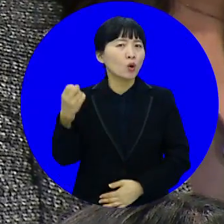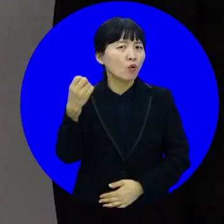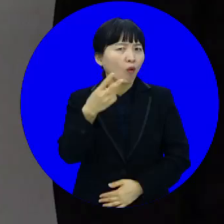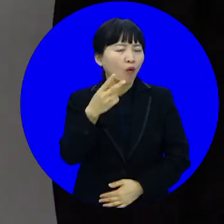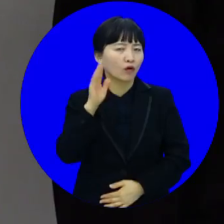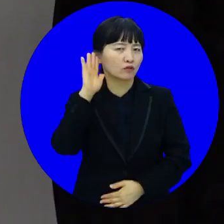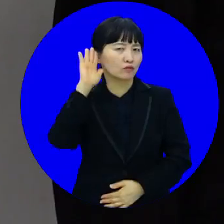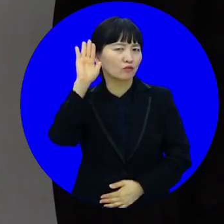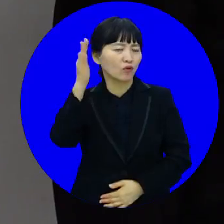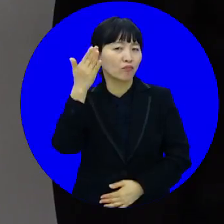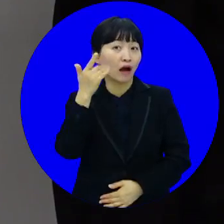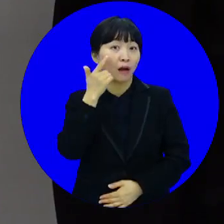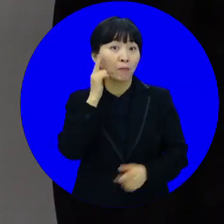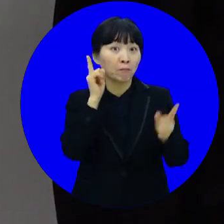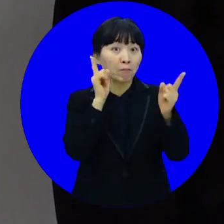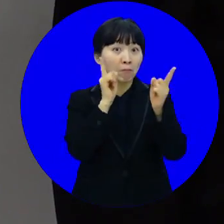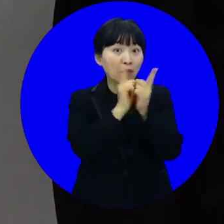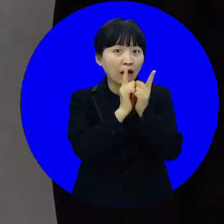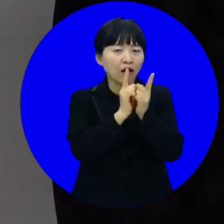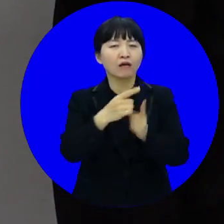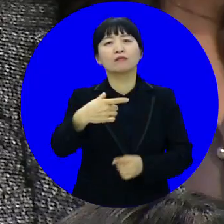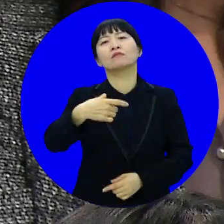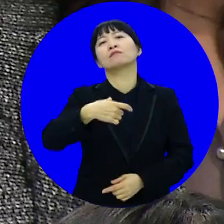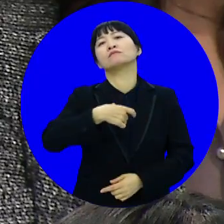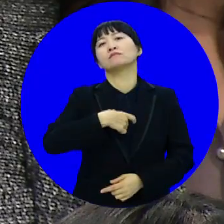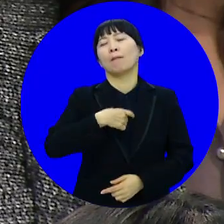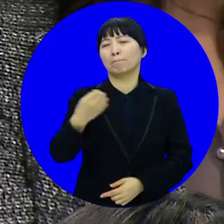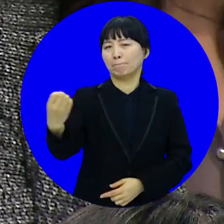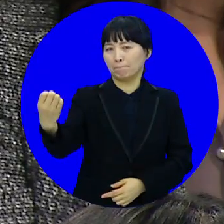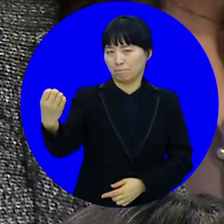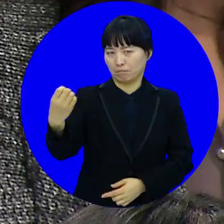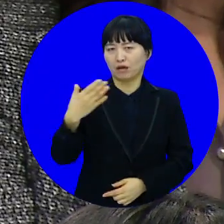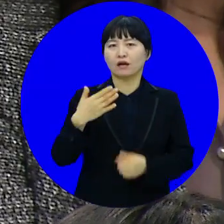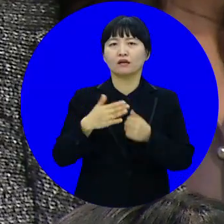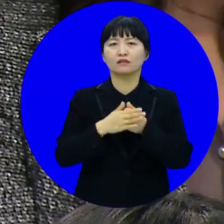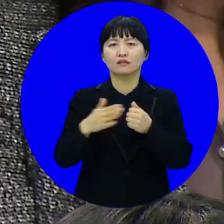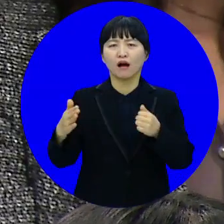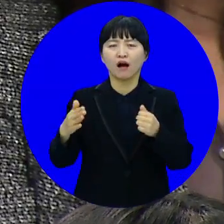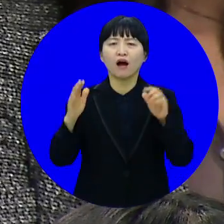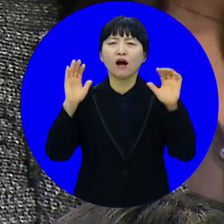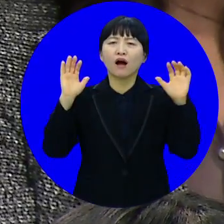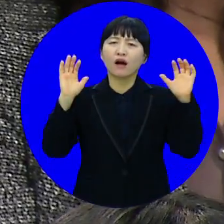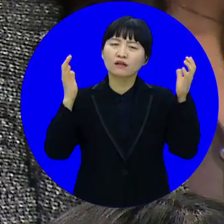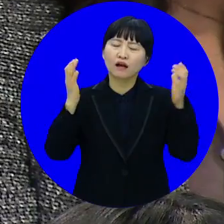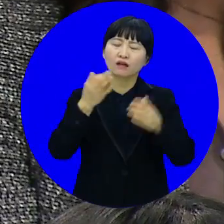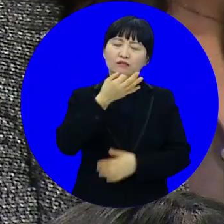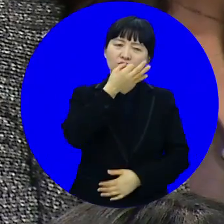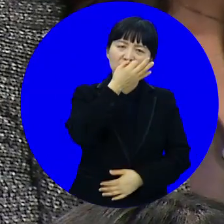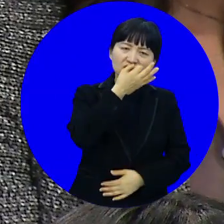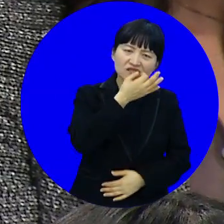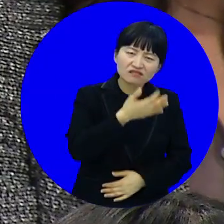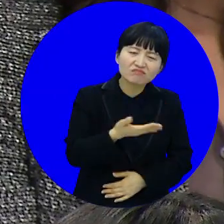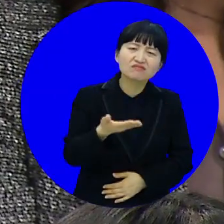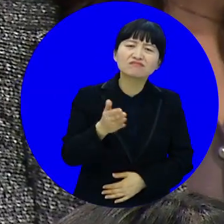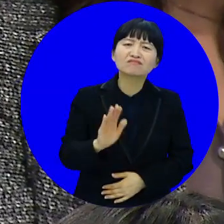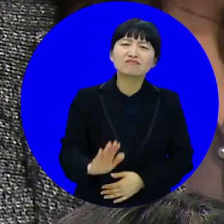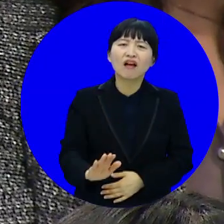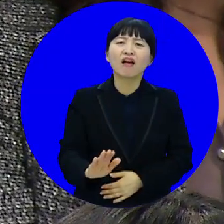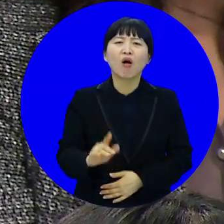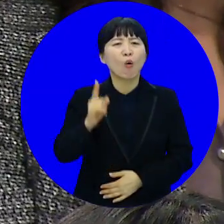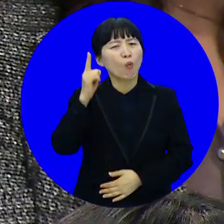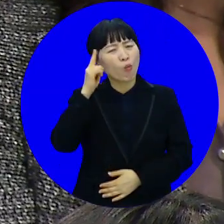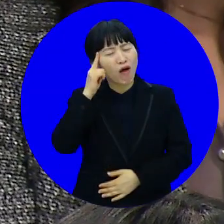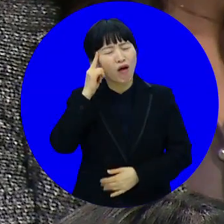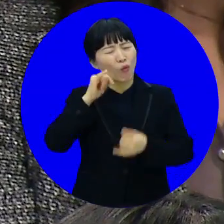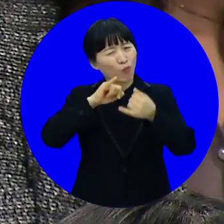느낌이 들거든요. 또 요즘은 또 아빠 만나러 가기 싫다고 아예 대놓고 얘기를 하니까 이렇게까지 하면서 아이도 힘들고